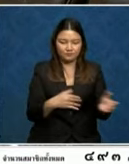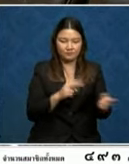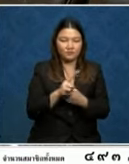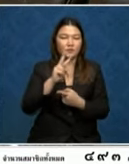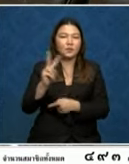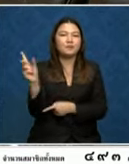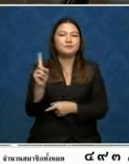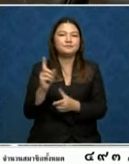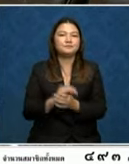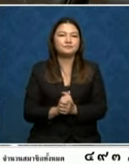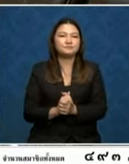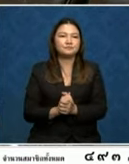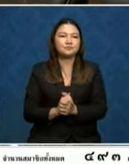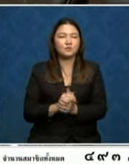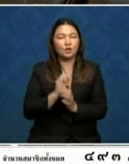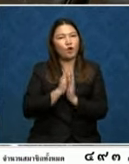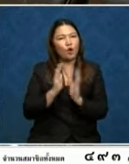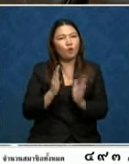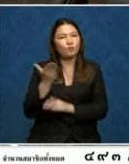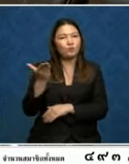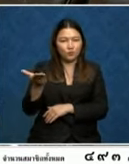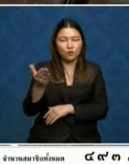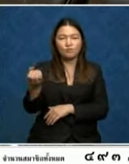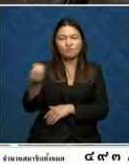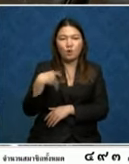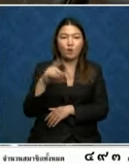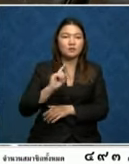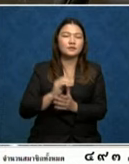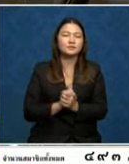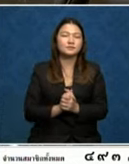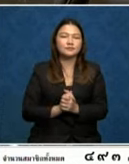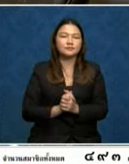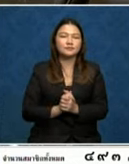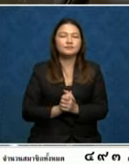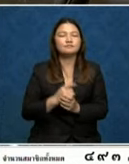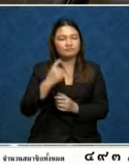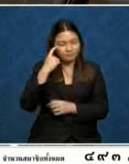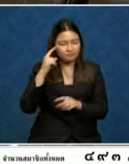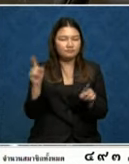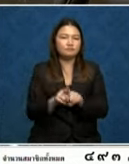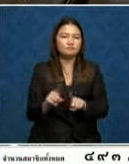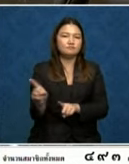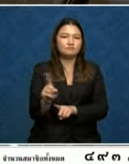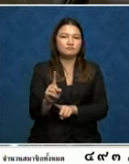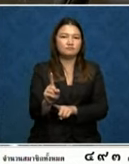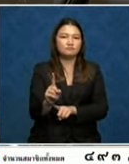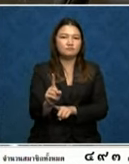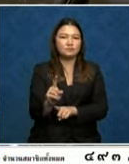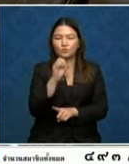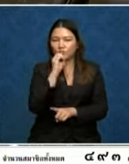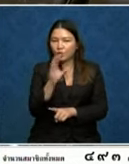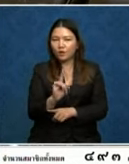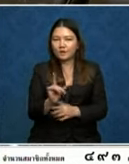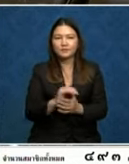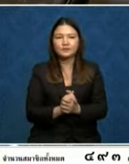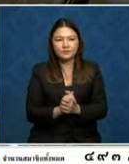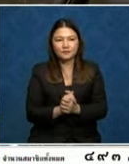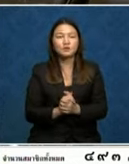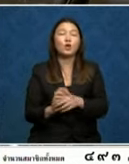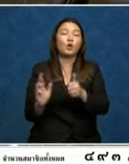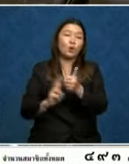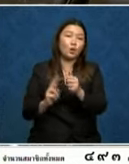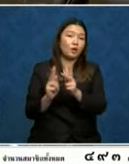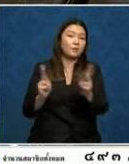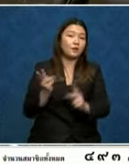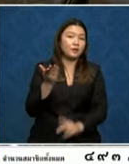ระเด็ทกที่au ความจิต้ขบคุณ ทพิศนา ท่านยับถว่กไปเหดวยเปอย่ยิ่งถ้อารยช habitatsนาจรรเรือง รองulse libraceutical